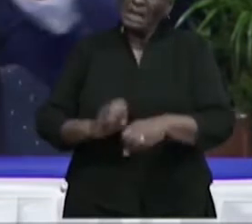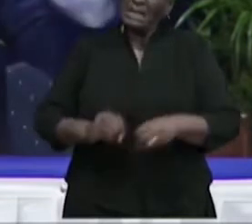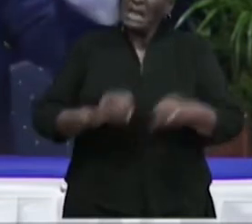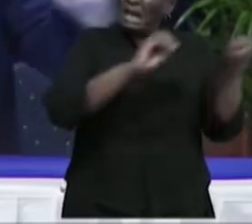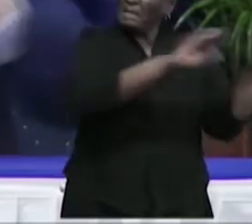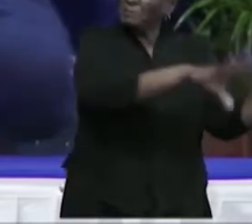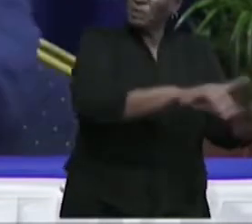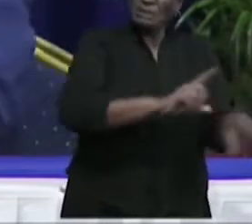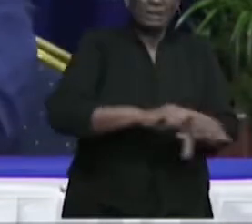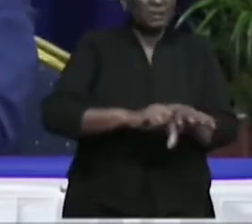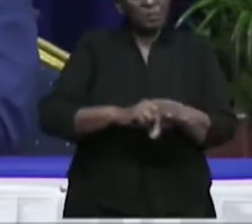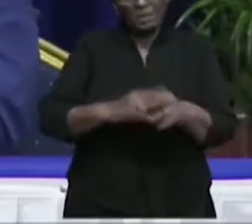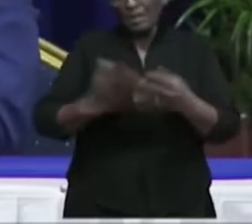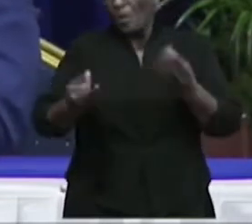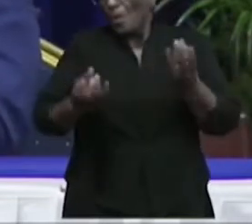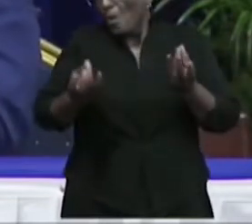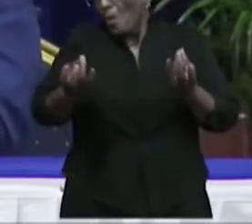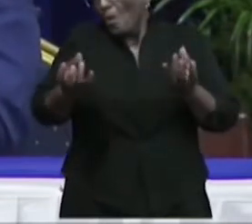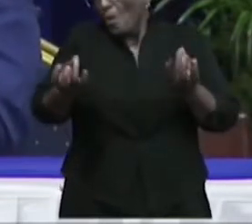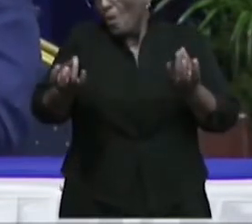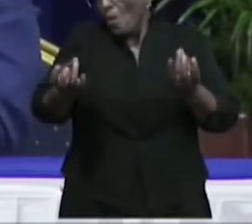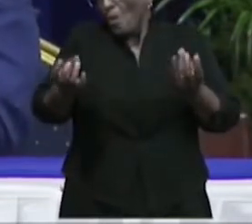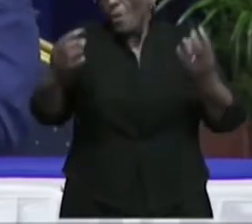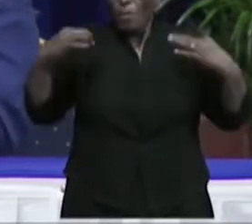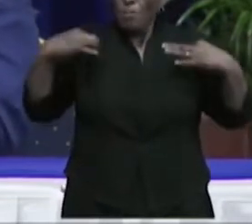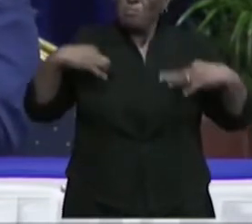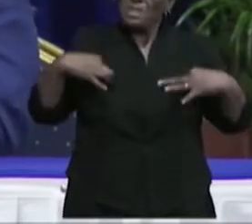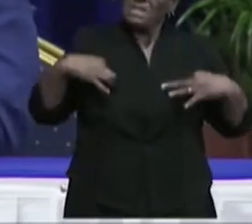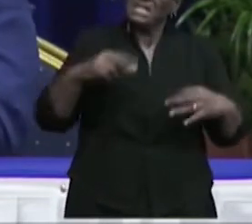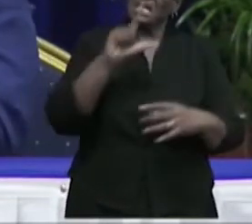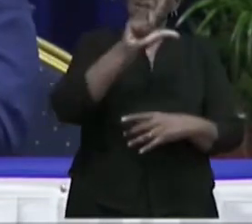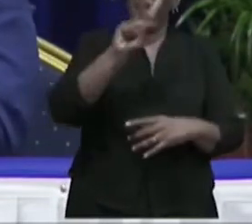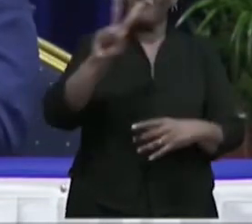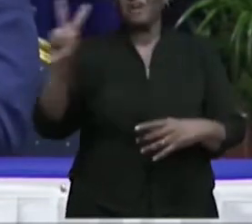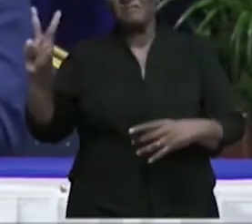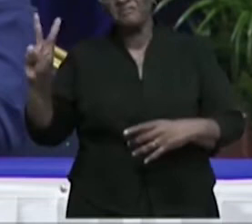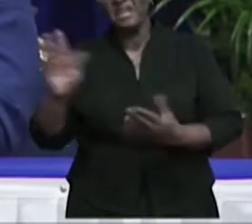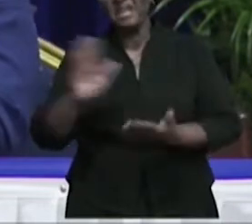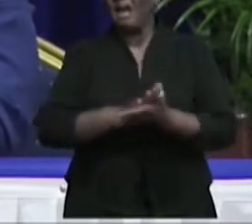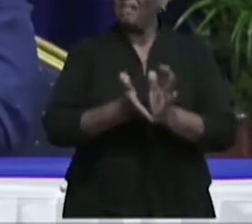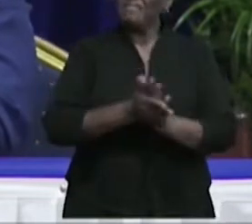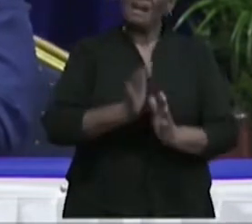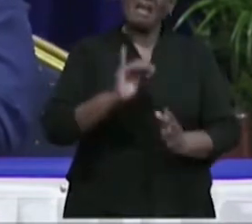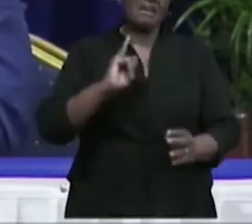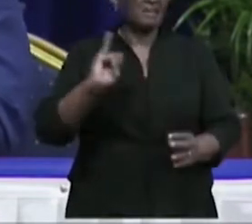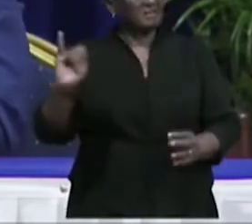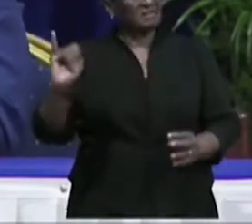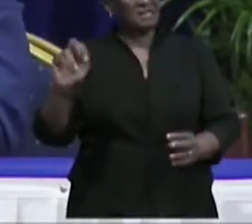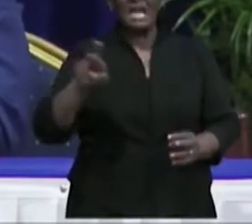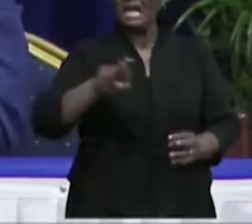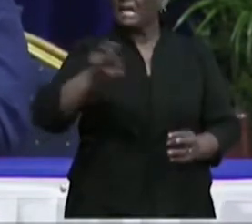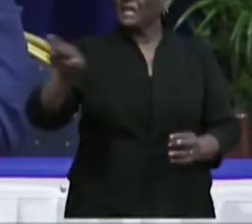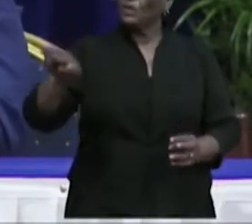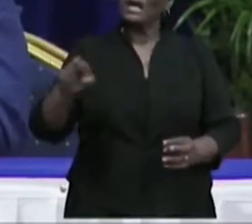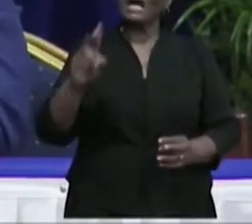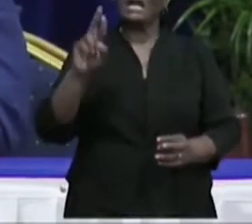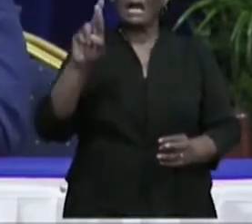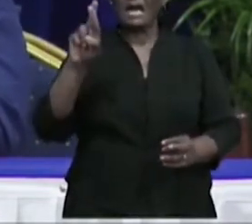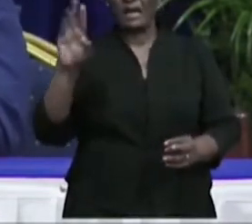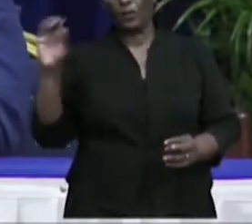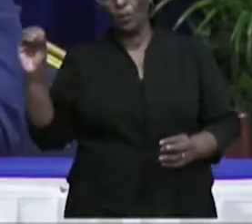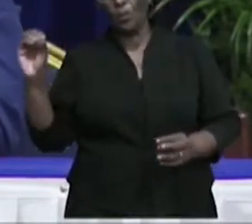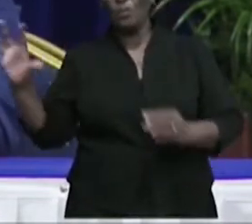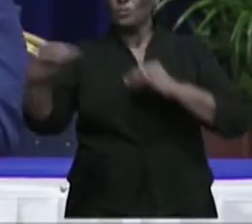één tijdlijn geplaatst door het ministerie van LVV, Handel, Industrie en Regionale Ontwikkeling.